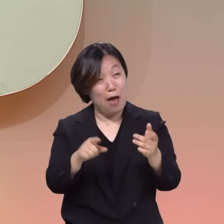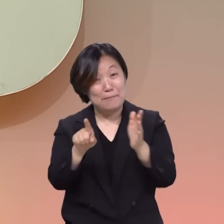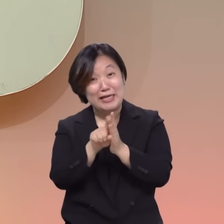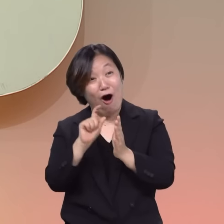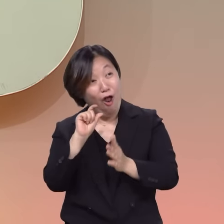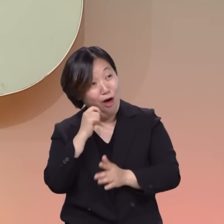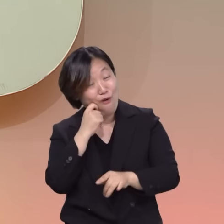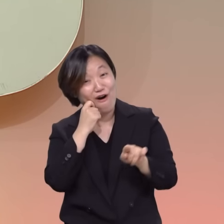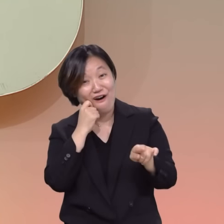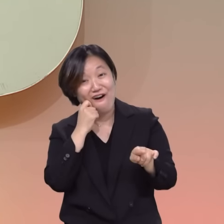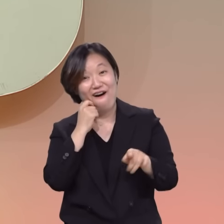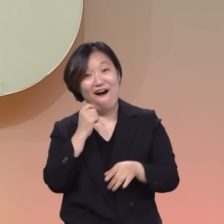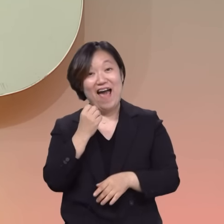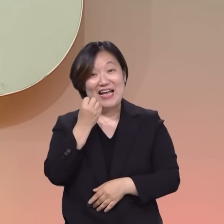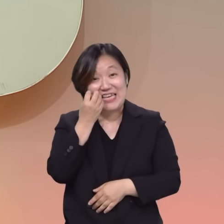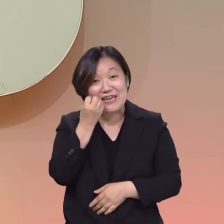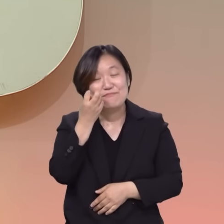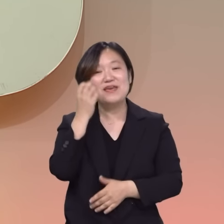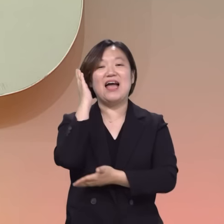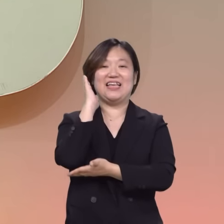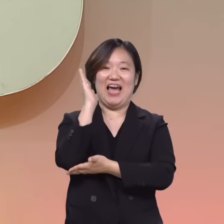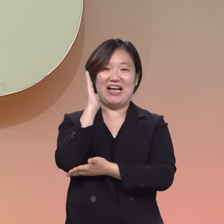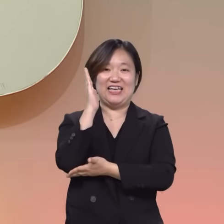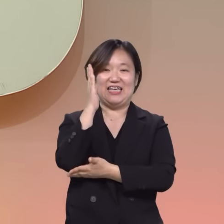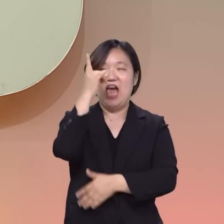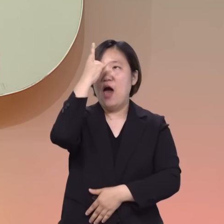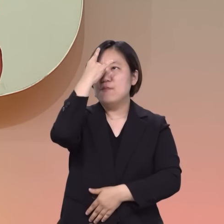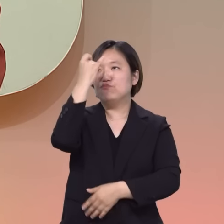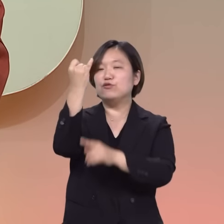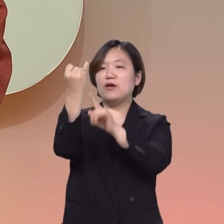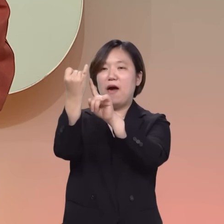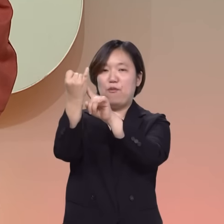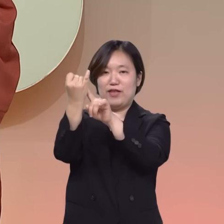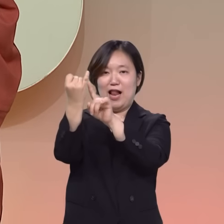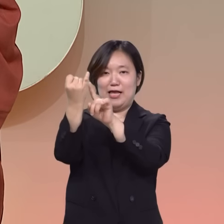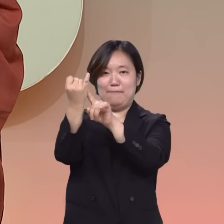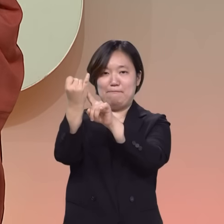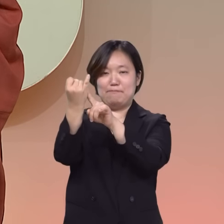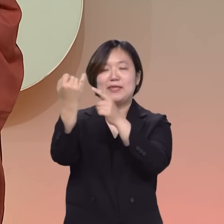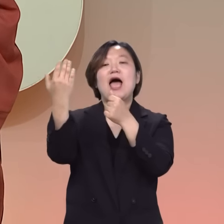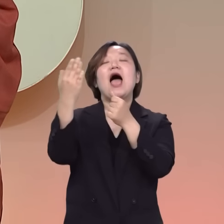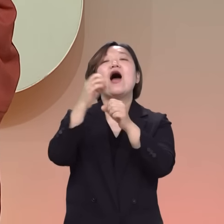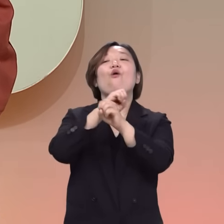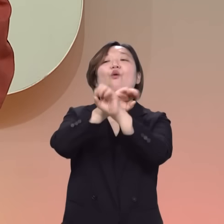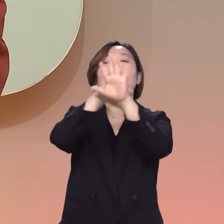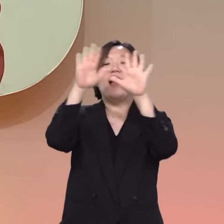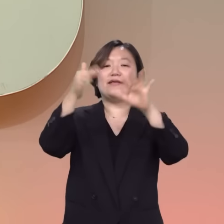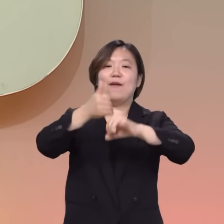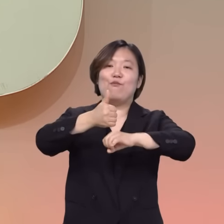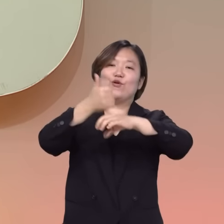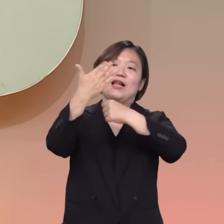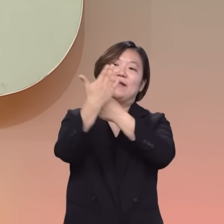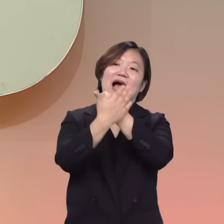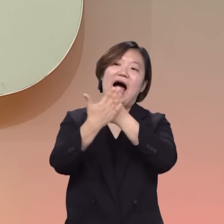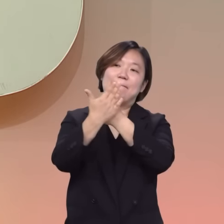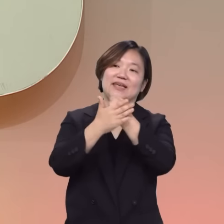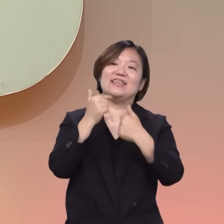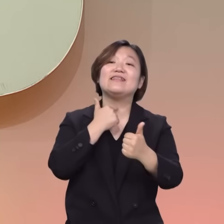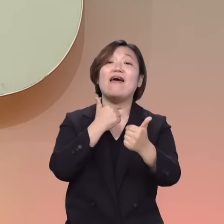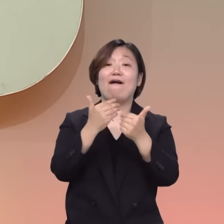어려운 어느 비구니스님의 그런 관세음보살님의 가피 체험담을 제가 이제